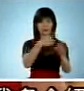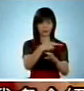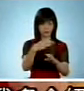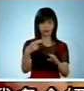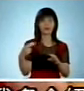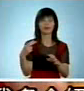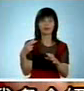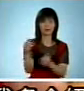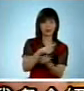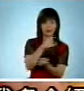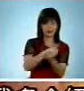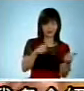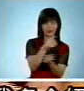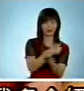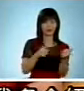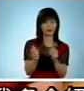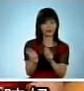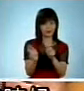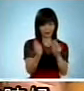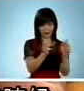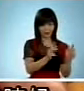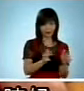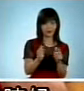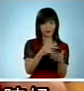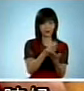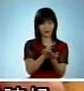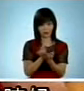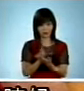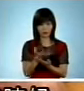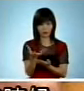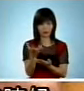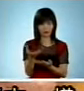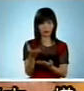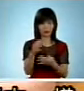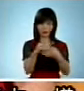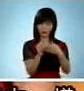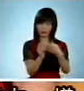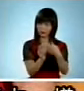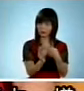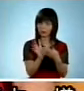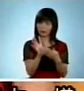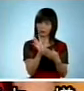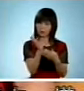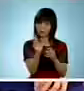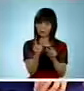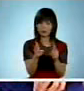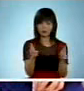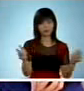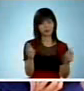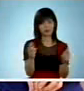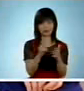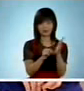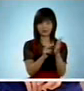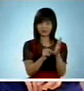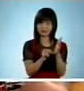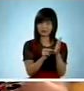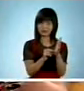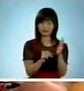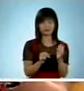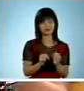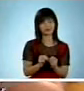啊， 对， 项目本身不需要我多介绍、可是在比赛的时候规则是有点不太一样啊、比如说他